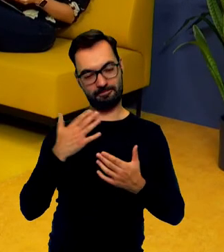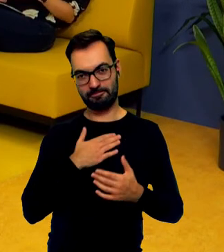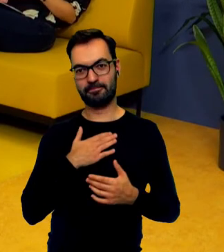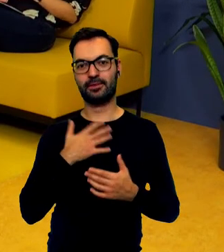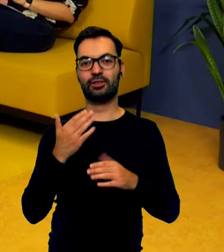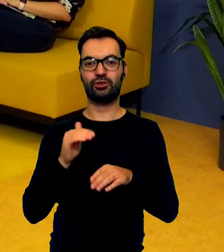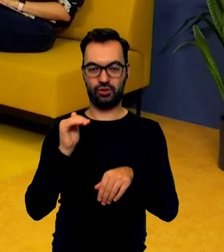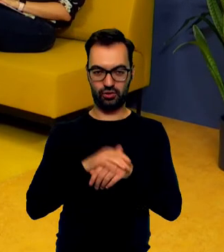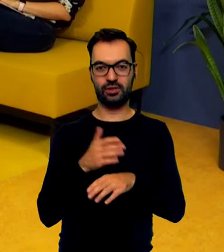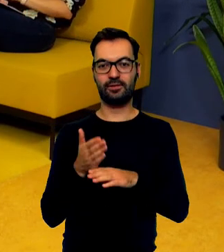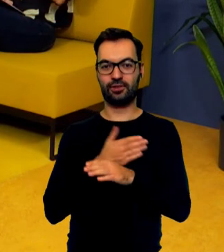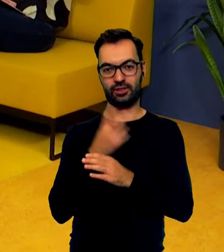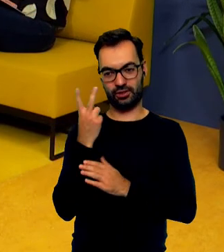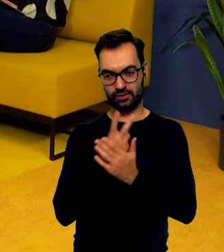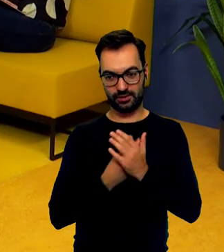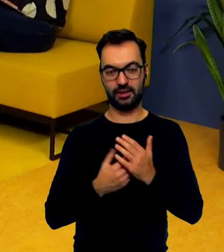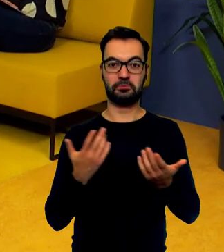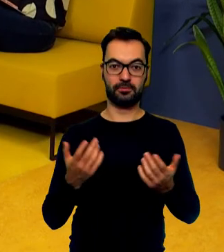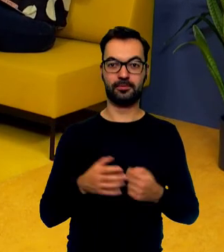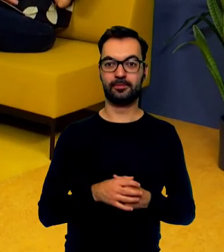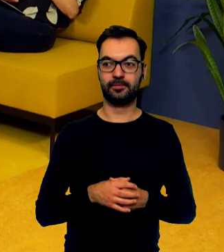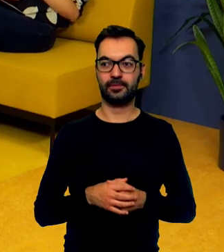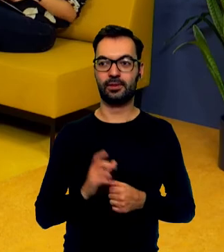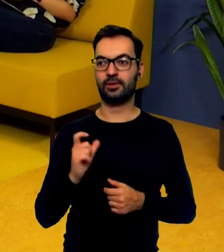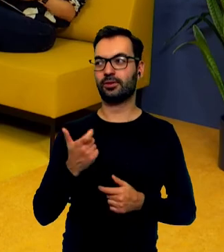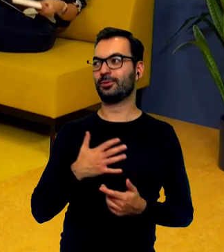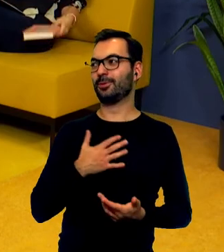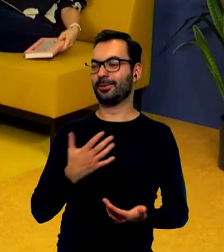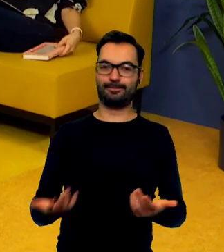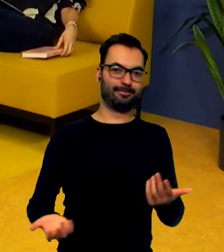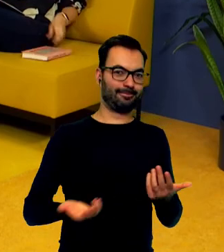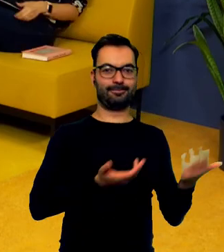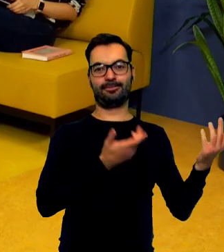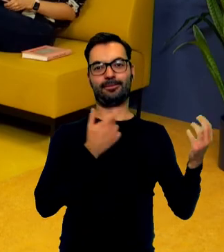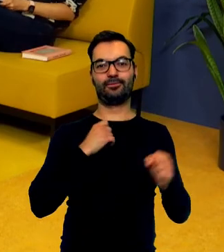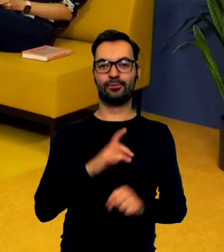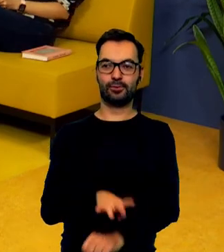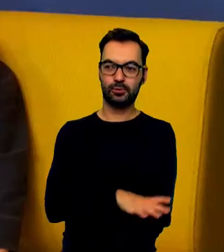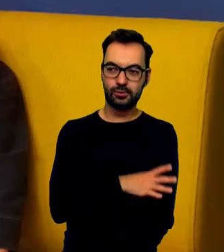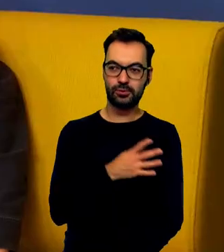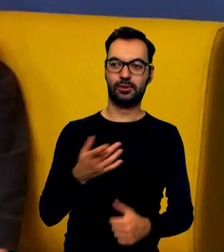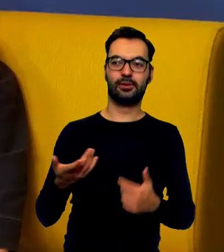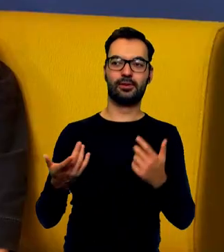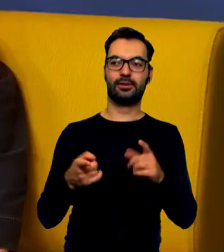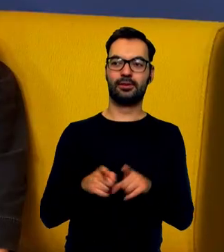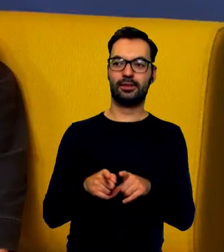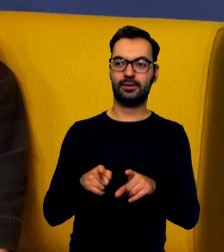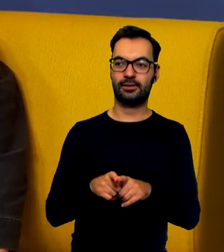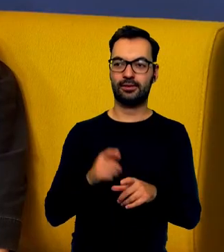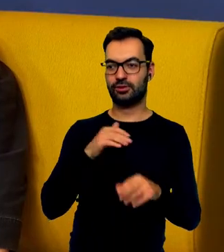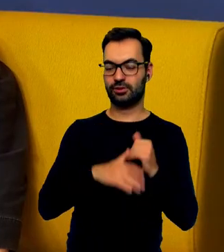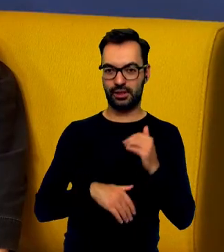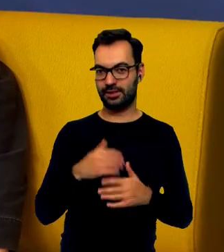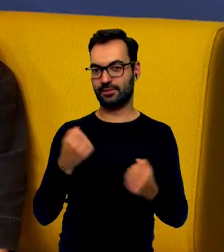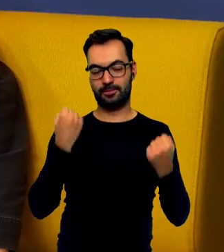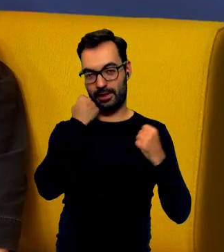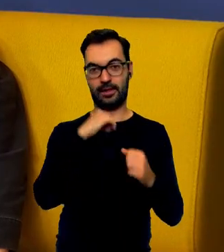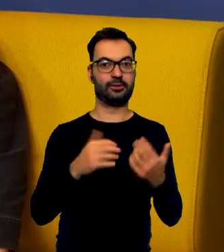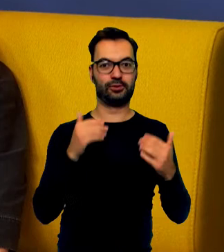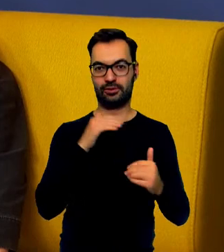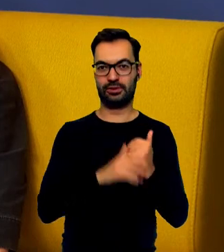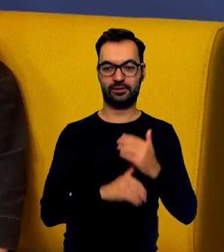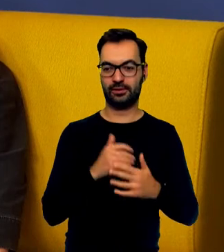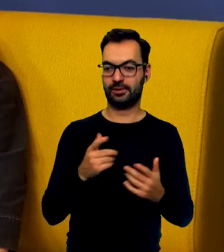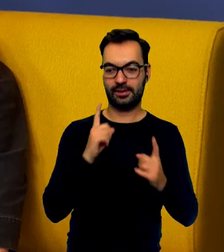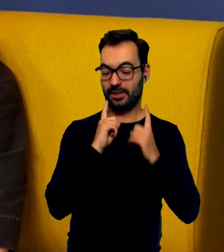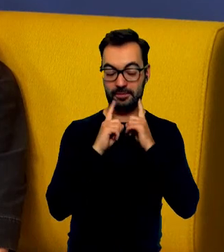zgodzili się ją wcześniej przeczytać. No, co czuję? No, jestem i wzruszony i wiesz, i szczęśliwy niesamowicie,